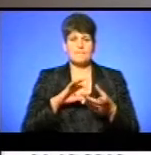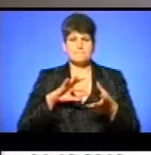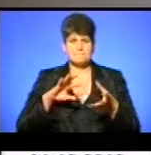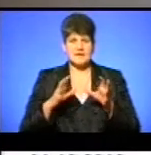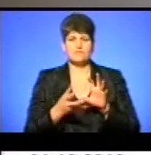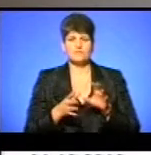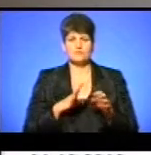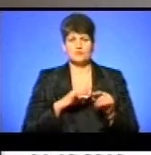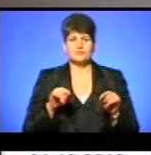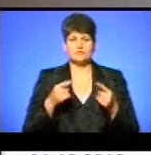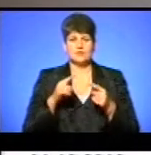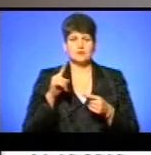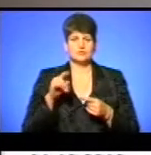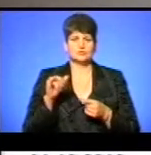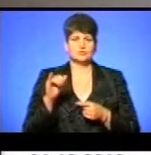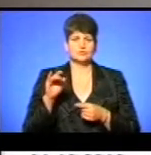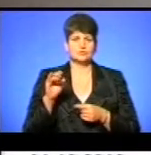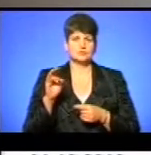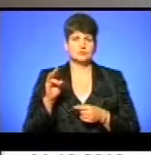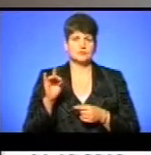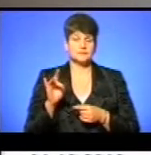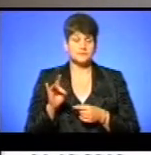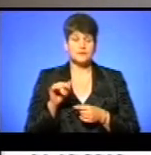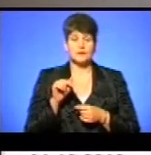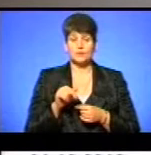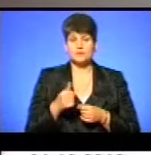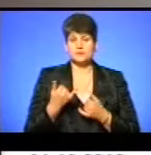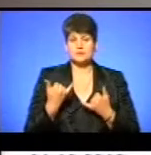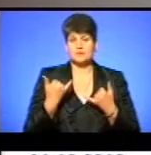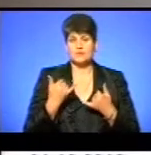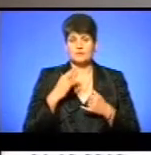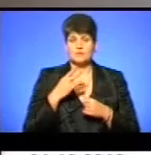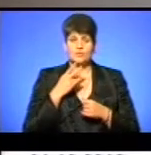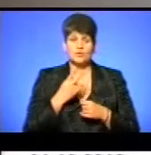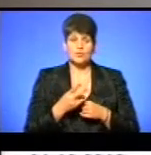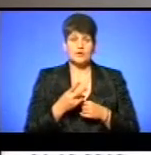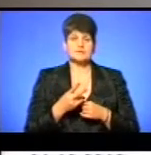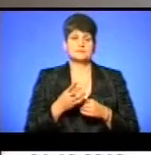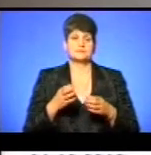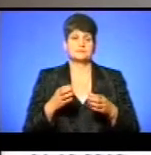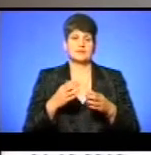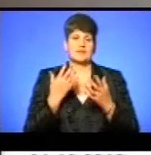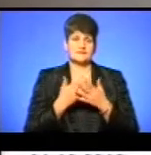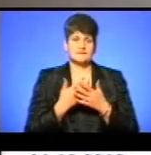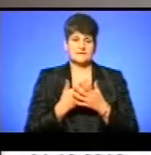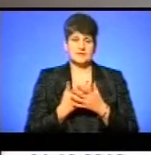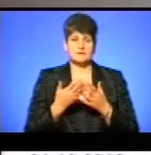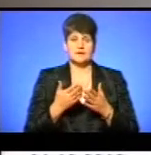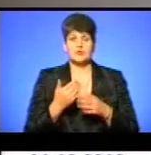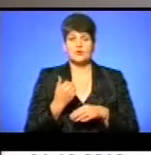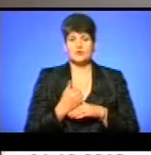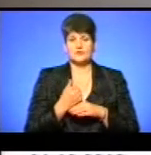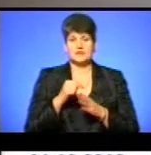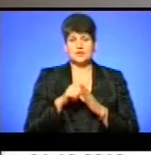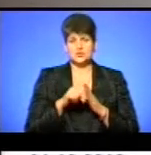створено Західноукраїнську Народну Республіку. От саме тому ми сьогодні будемо показувати фільм «Легіон. Хроніки УГА». Головний сюжет